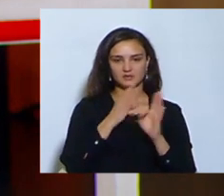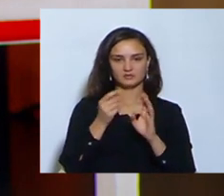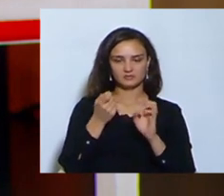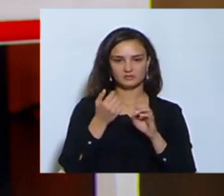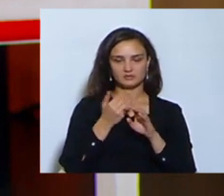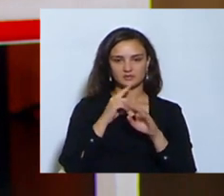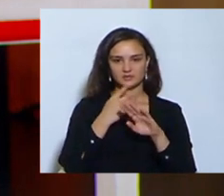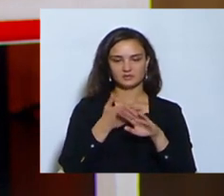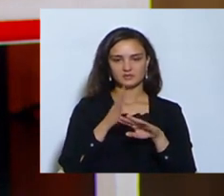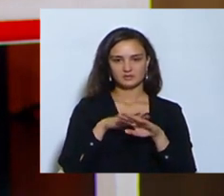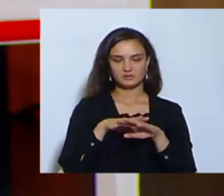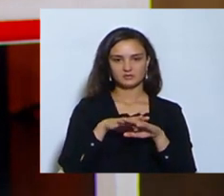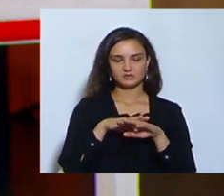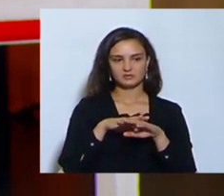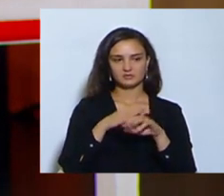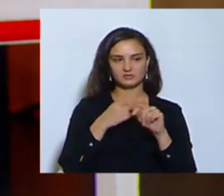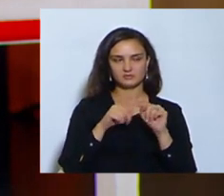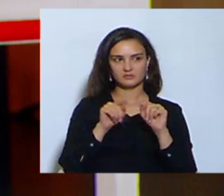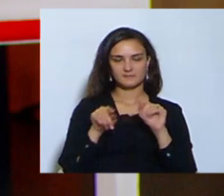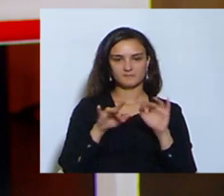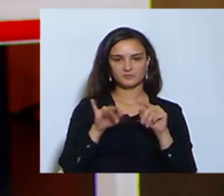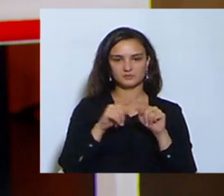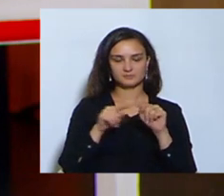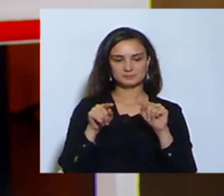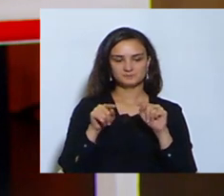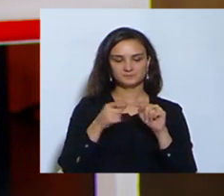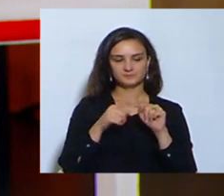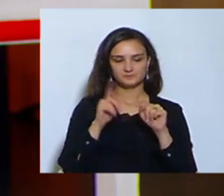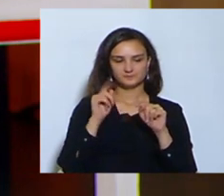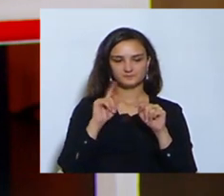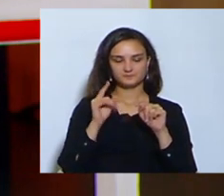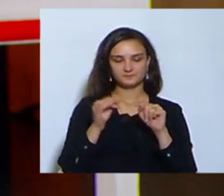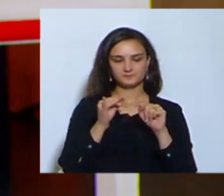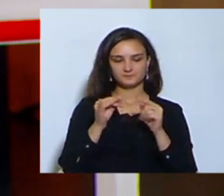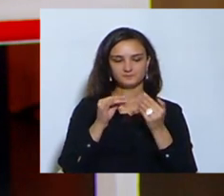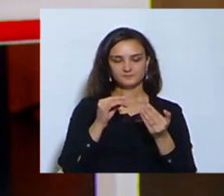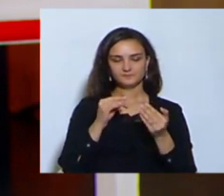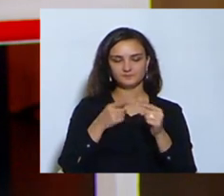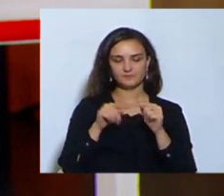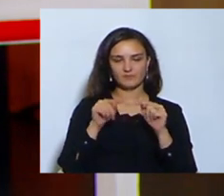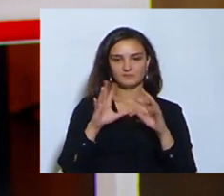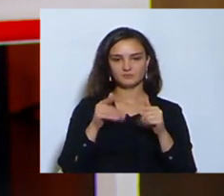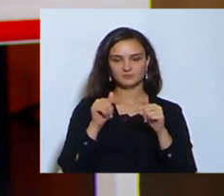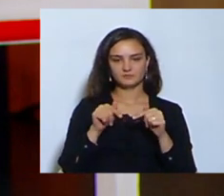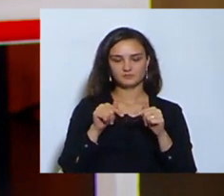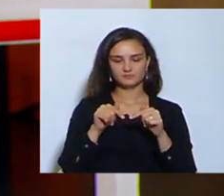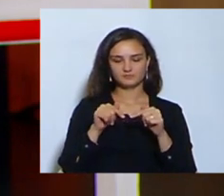ცოტა ძნელად გადალახავს ამ პროცესს და იცით რა მაინტერესებს აი ამ შემთხვევაში აი